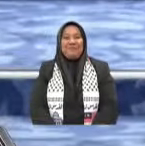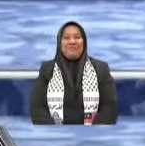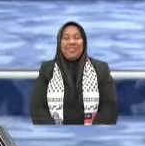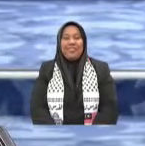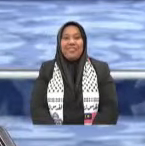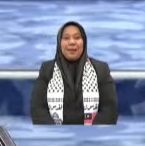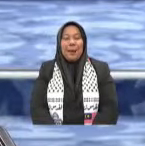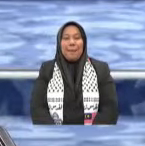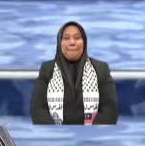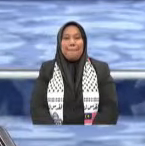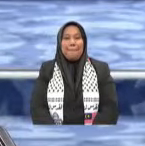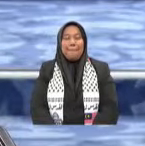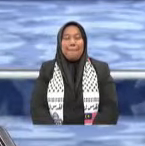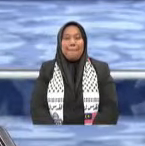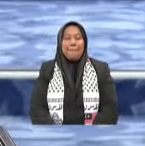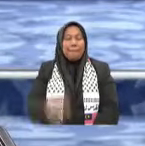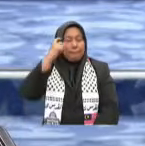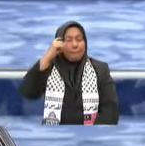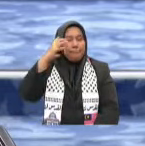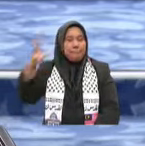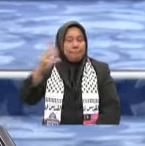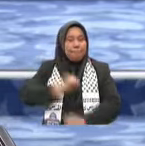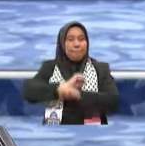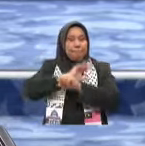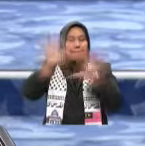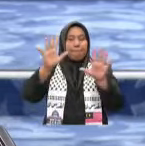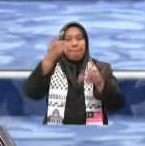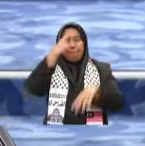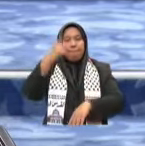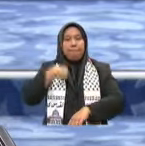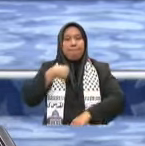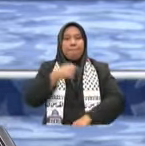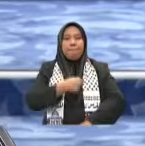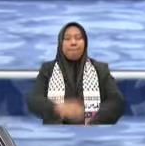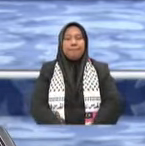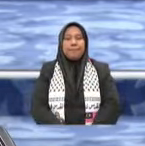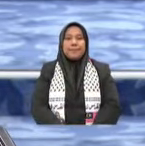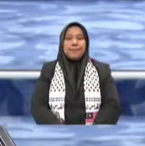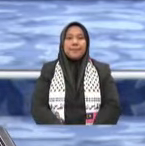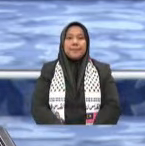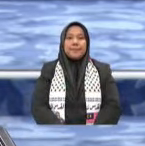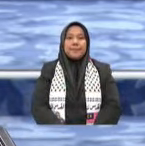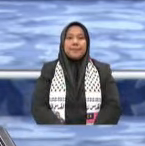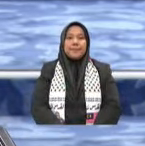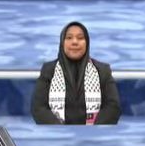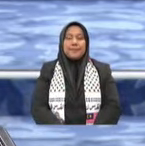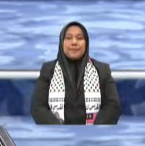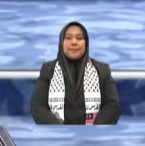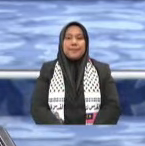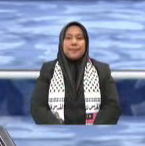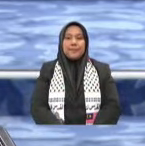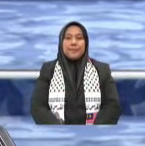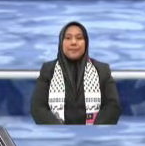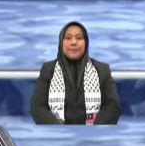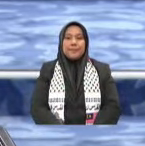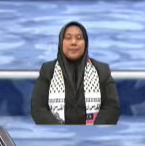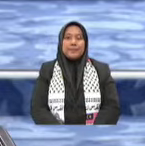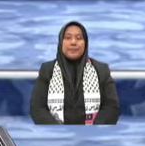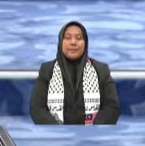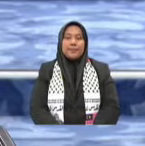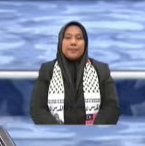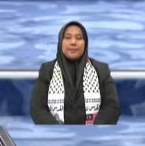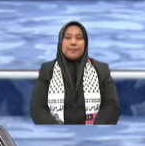Jelas Perdana Menteri, sepanjang mentadbir negara, beliau telah menghubungi beberapa negara sahabat serta negara Islam dalam